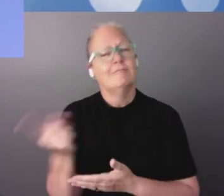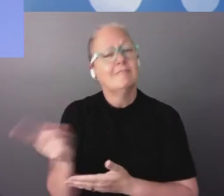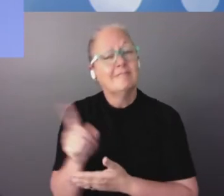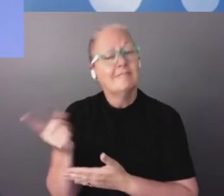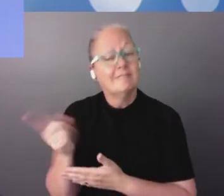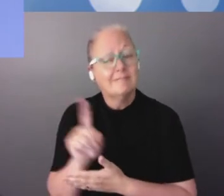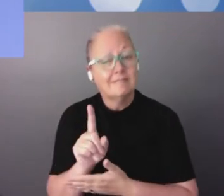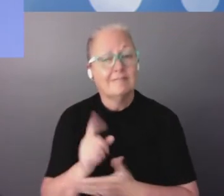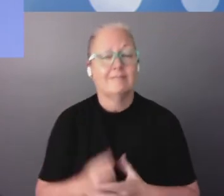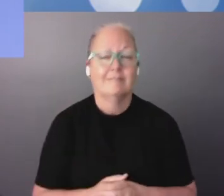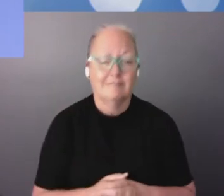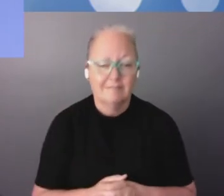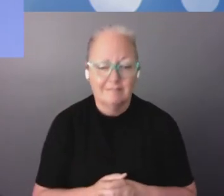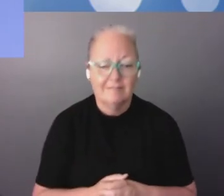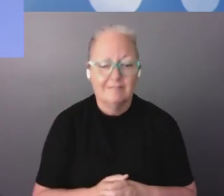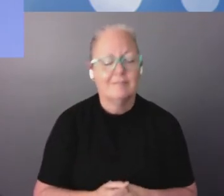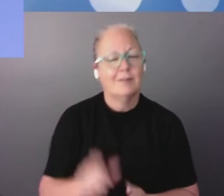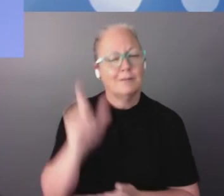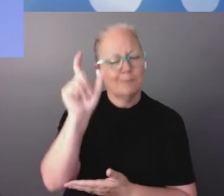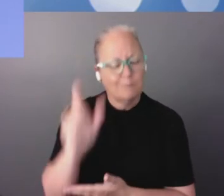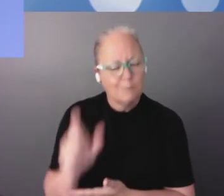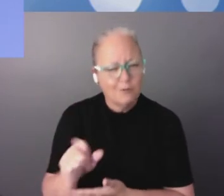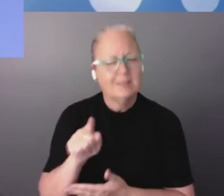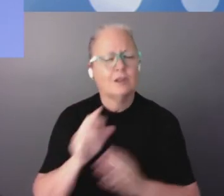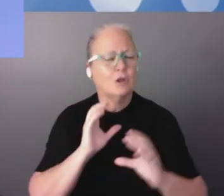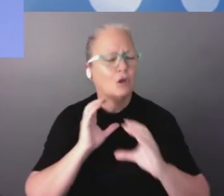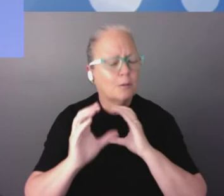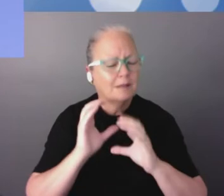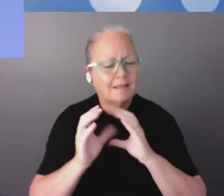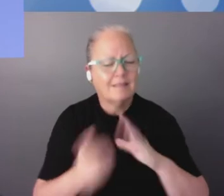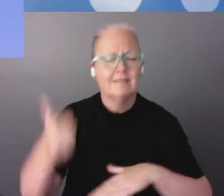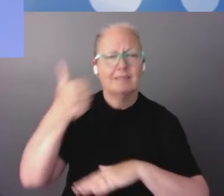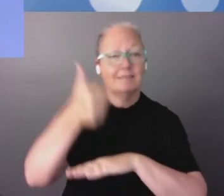pour les interventions d'ouverture des représentants